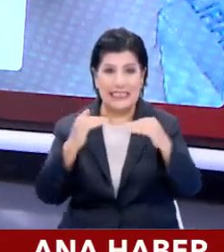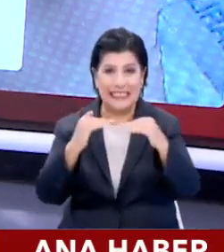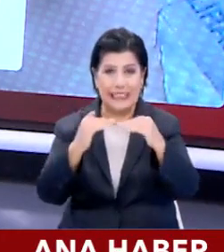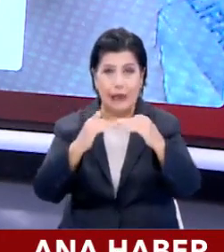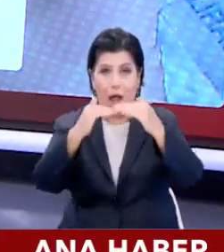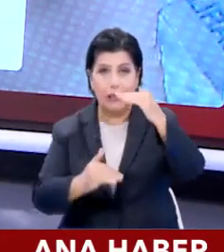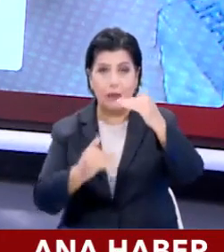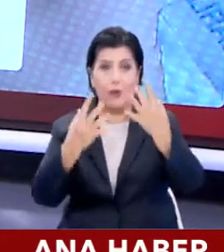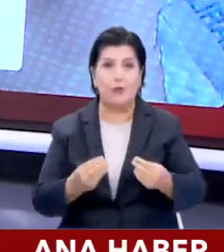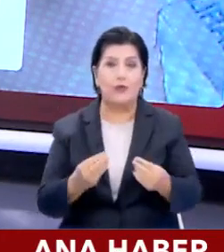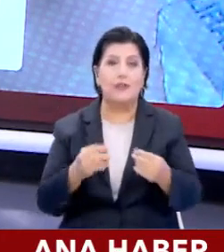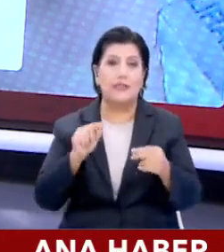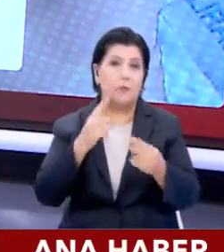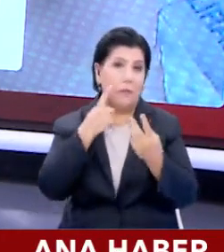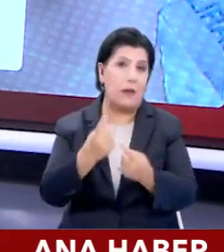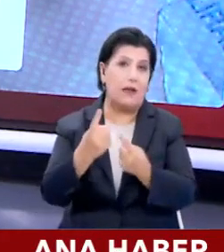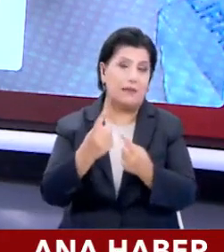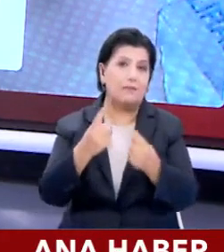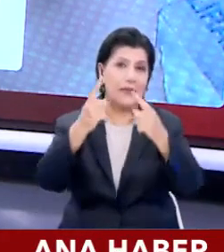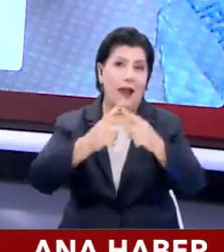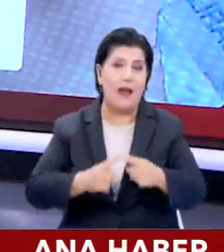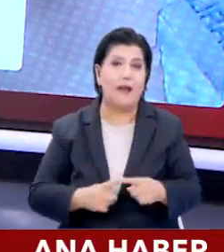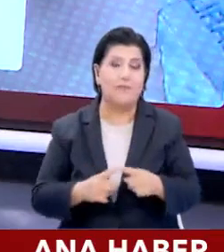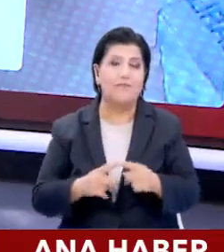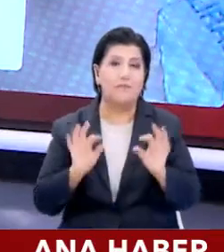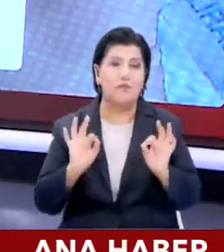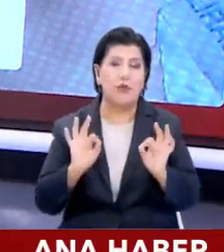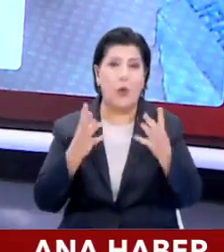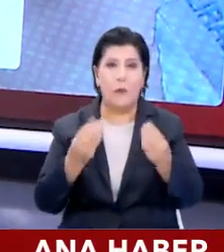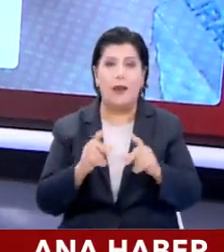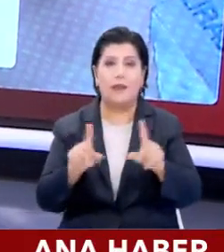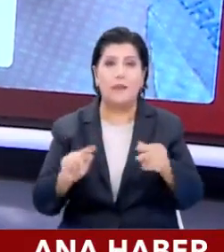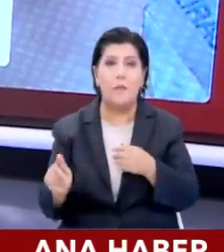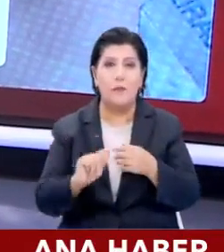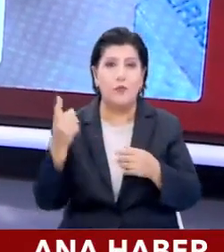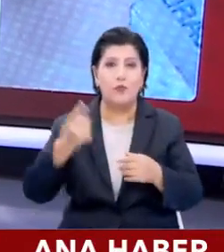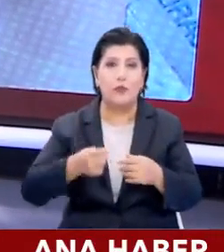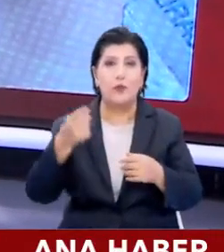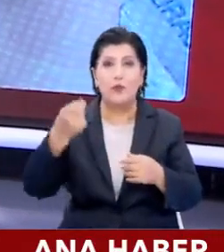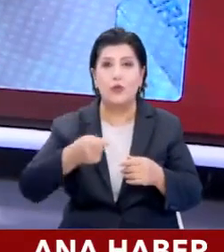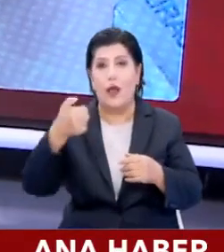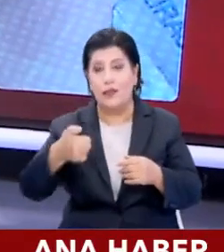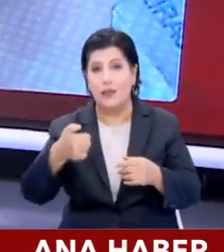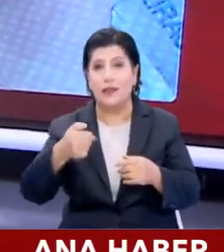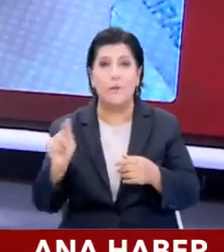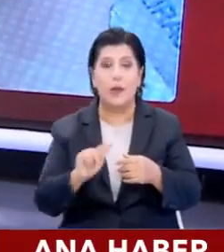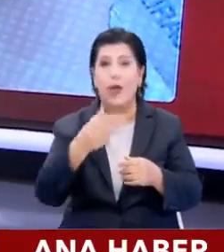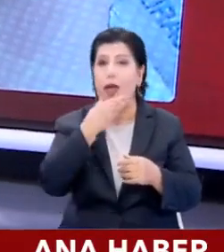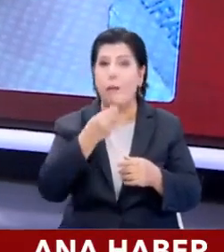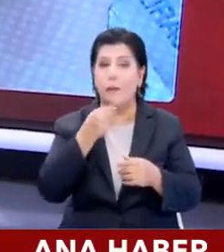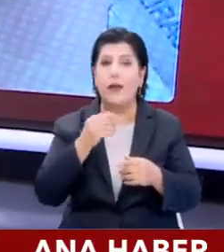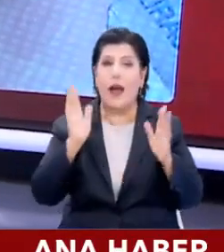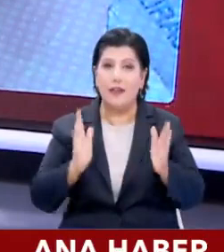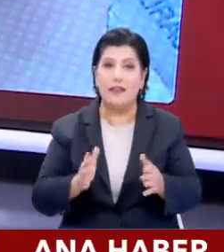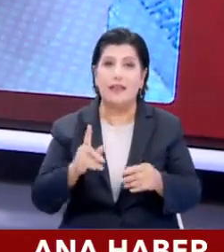maaşı Dolayısıyla şu rakamlara mutlaka getirilmeli Memurlara yüzde yüz altıysa memur emeklileri